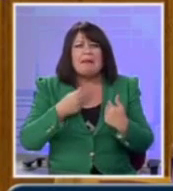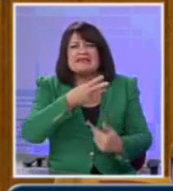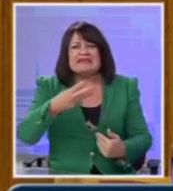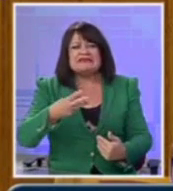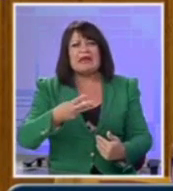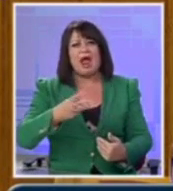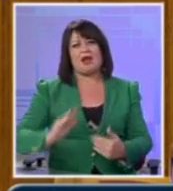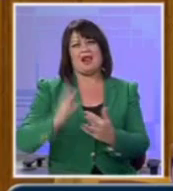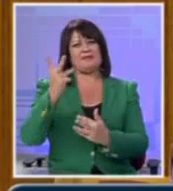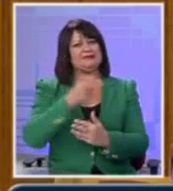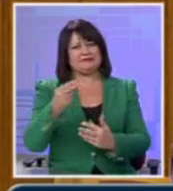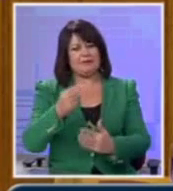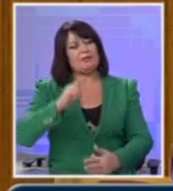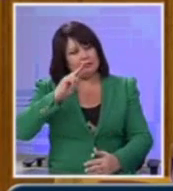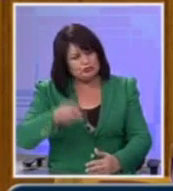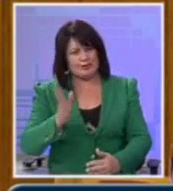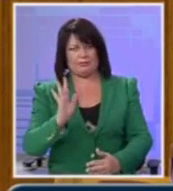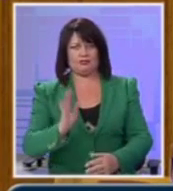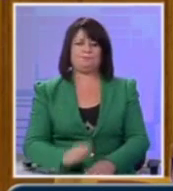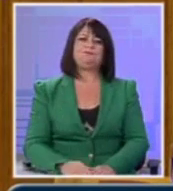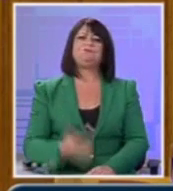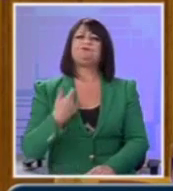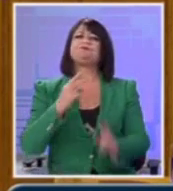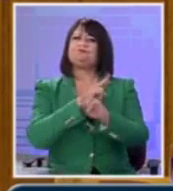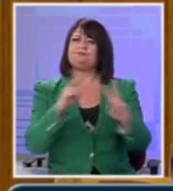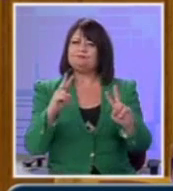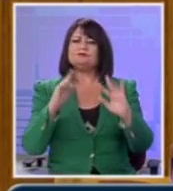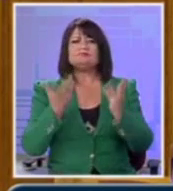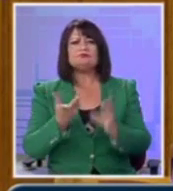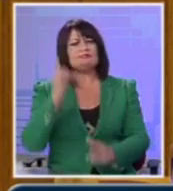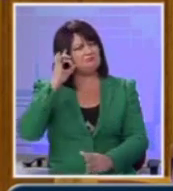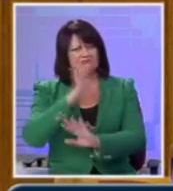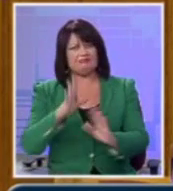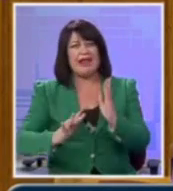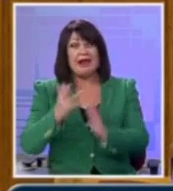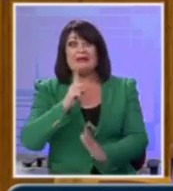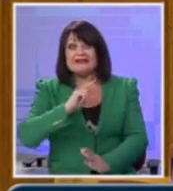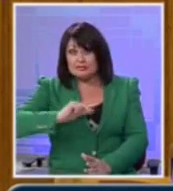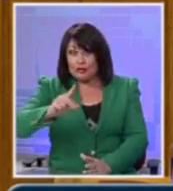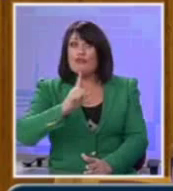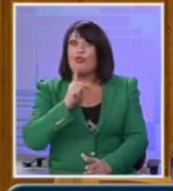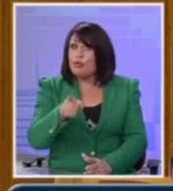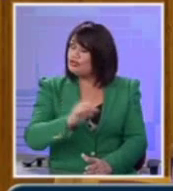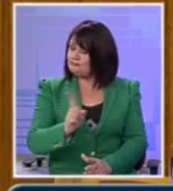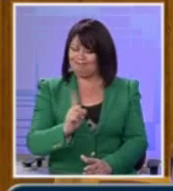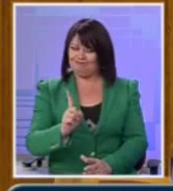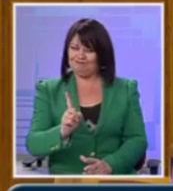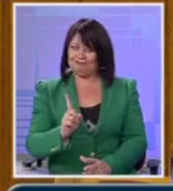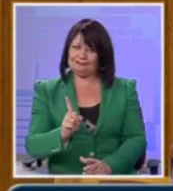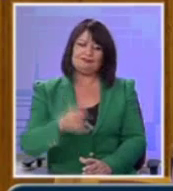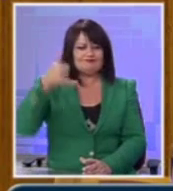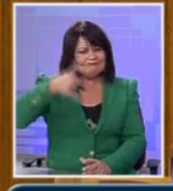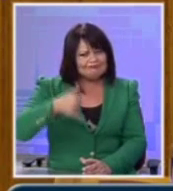απαντήσουμε. Είναι ξεκάθαρο ότι δεν αντιλαμβανόμαστε την ανάπτυξη όπως εσείς. Είναι βαθιές,